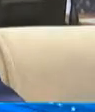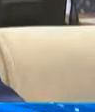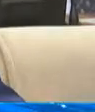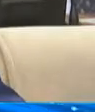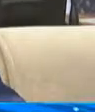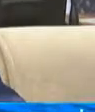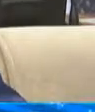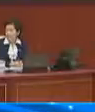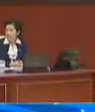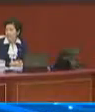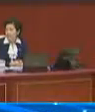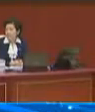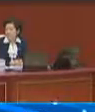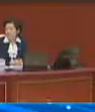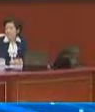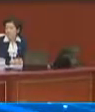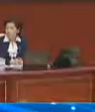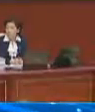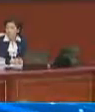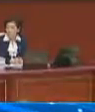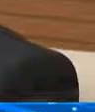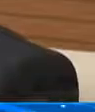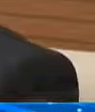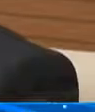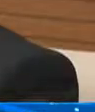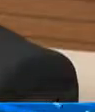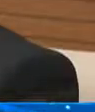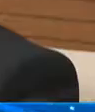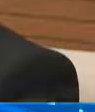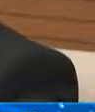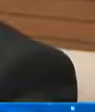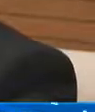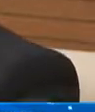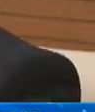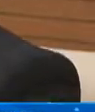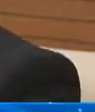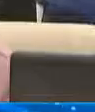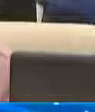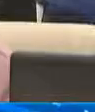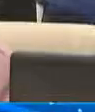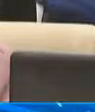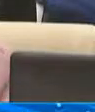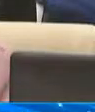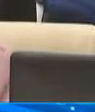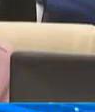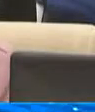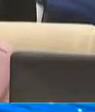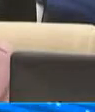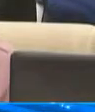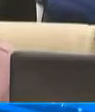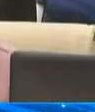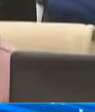арттыруға бағытталған. Сонымен қатар жалпы отырыста депутаттар Қазақстан мен Біріккен ұлттар ұйымының азық-түлік және ауыл шаруашылығы ұйымы